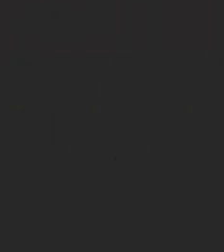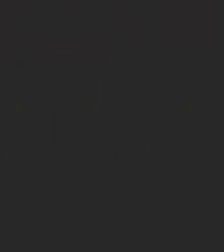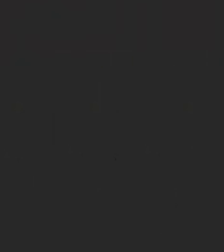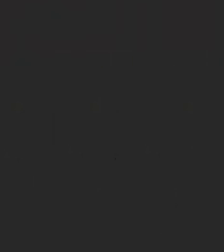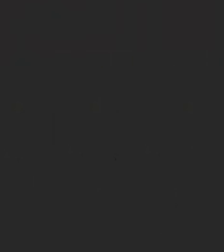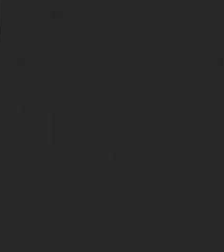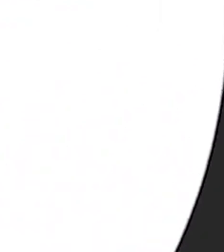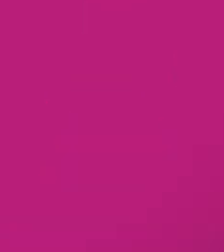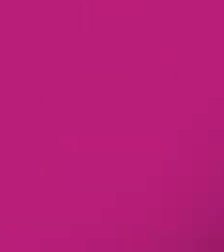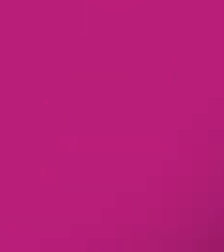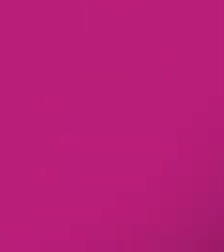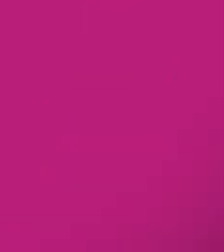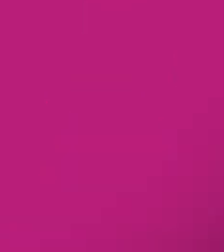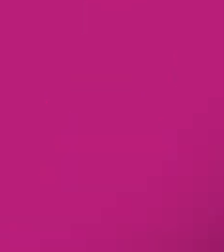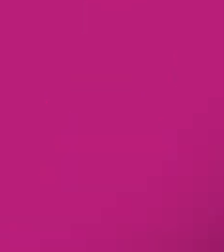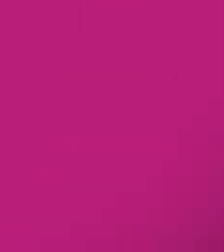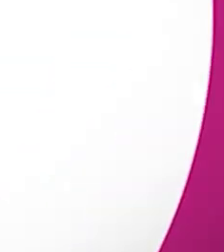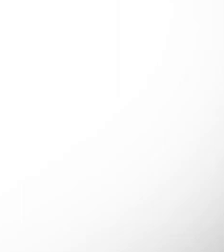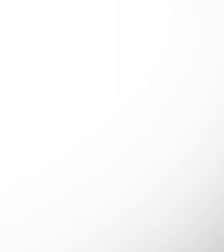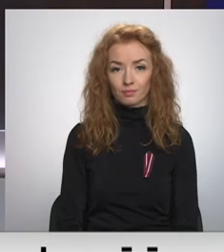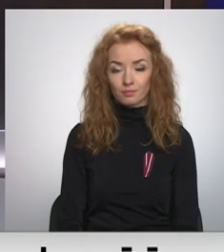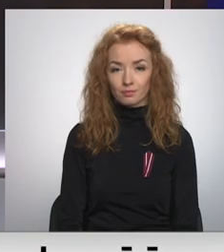Re, viss ēters ir te!